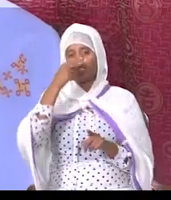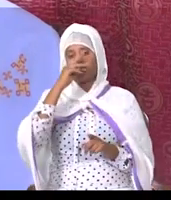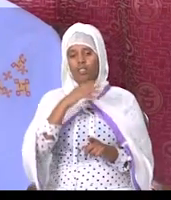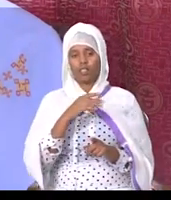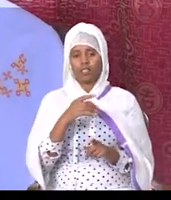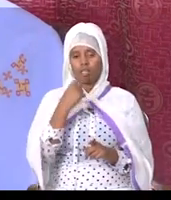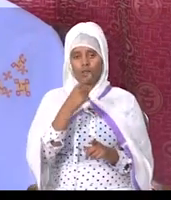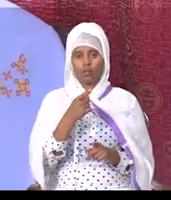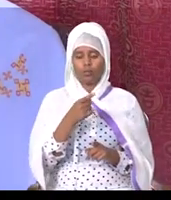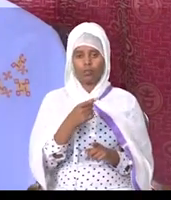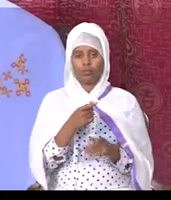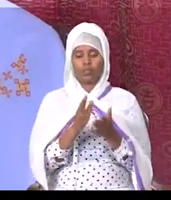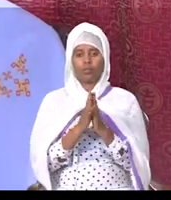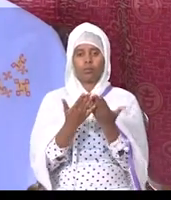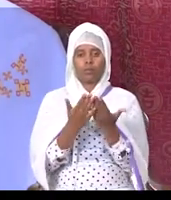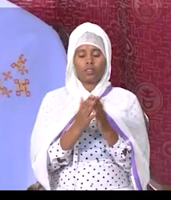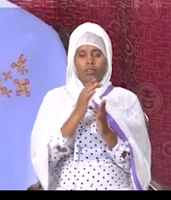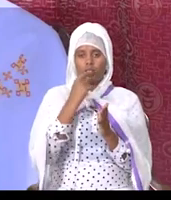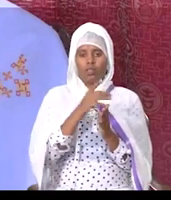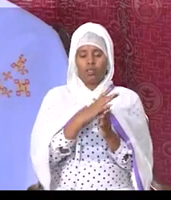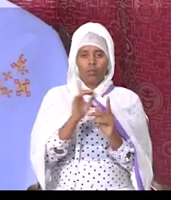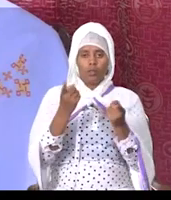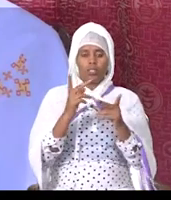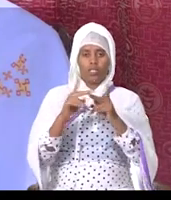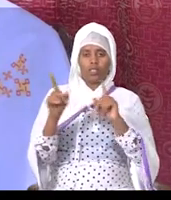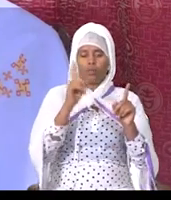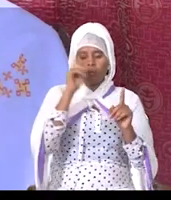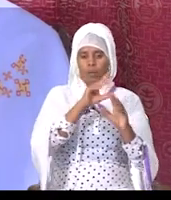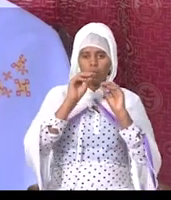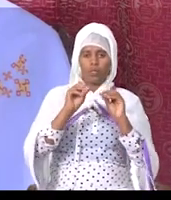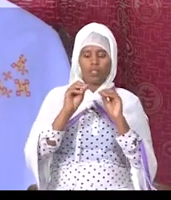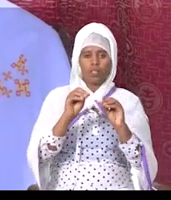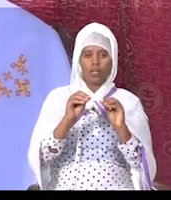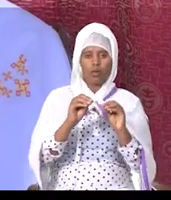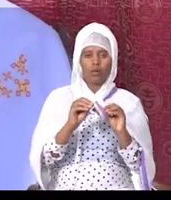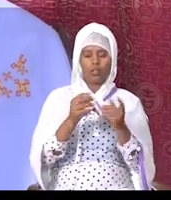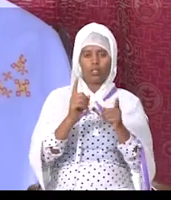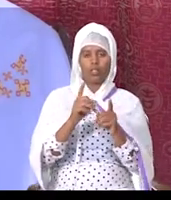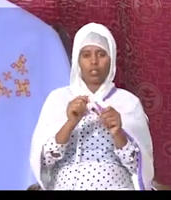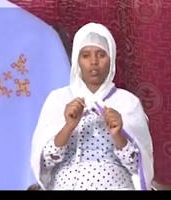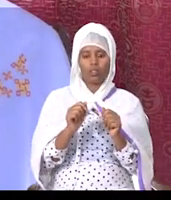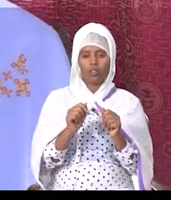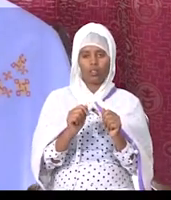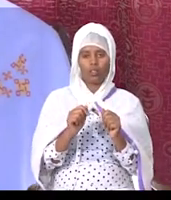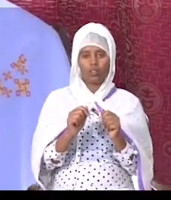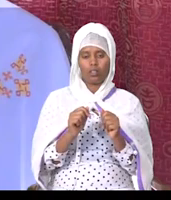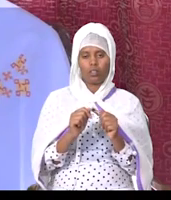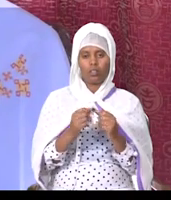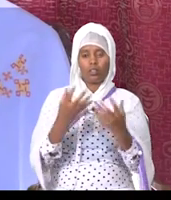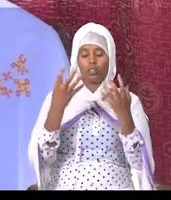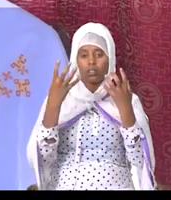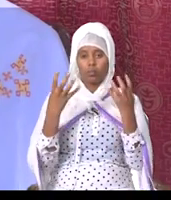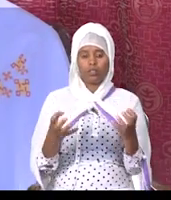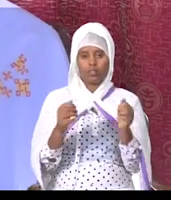ሰብ ዘጋጊልዎ መጥሓን ኣድጊ ዝጥሕነሉ መጥሓን ኣብ ክሳድ ኣሲሮም ናብ ባሕሪ እንተዘጥሕልዎ